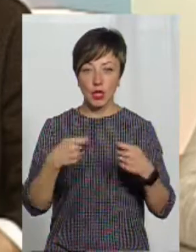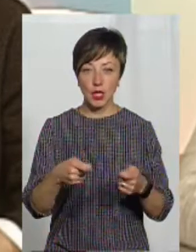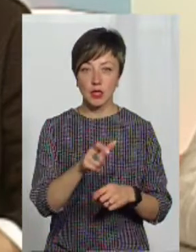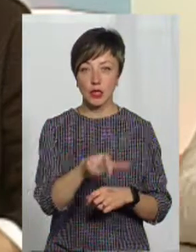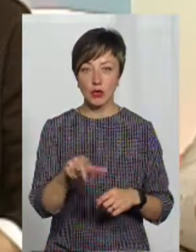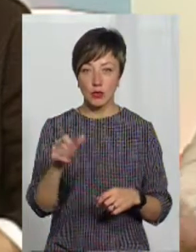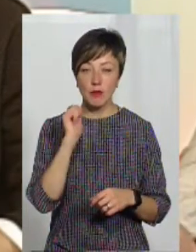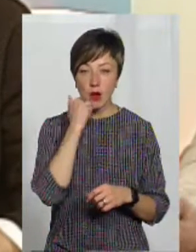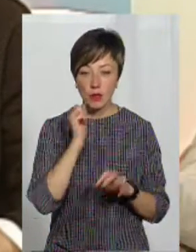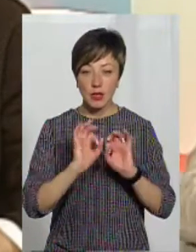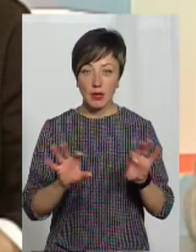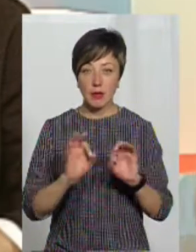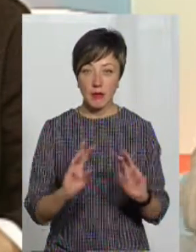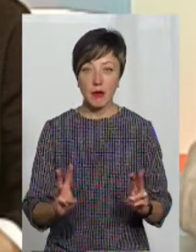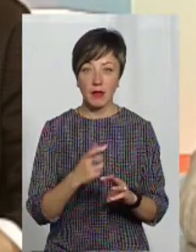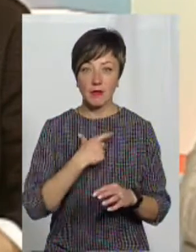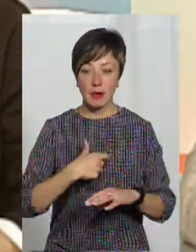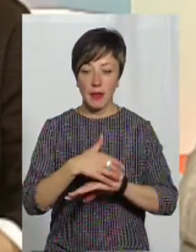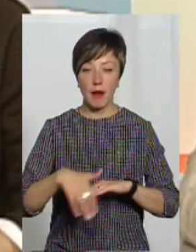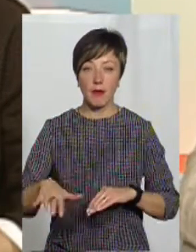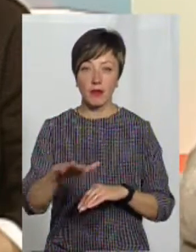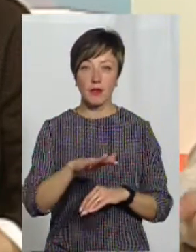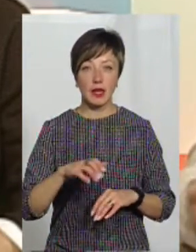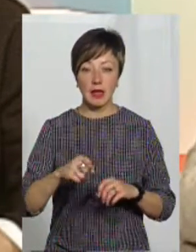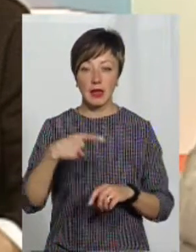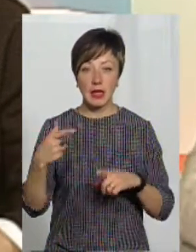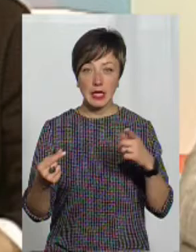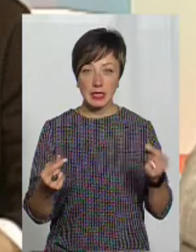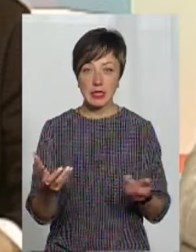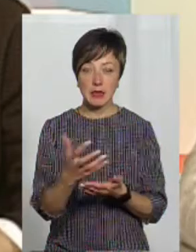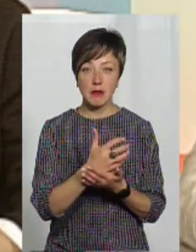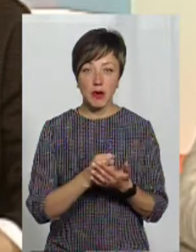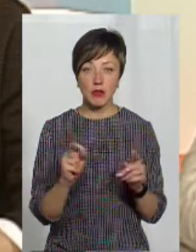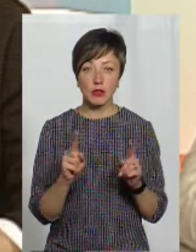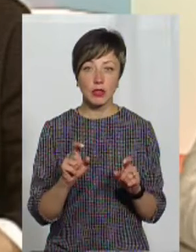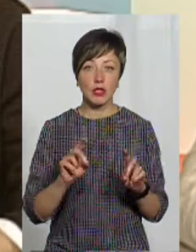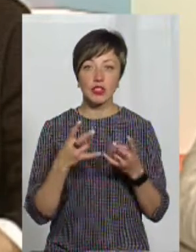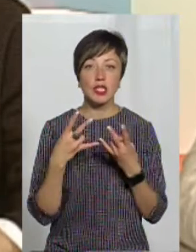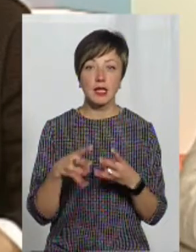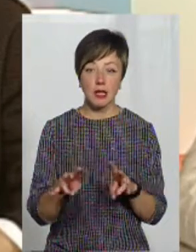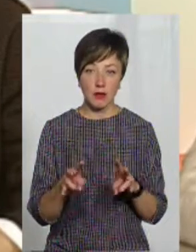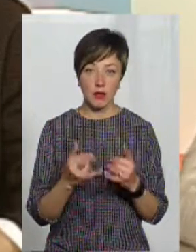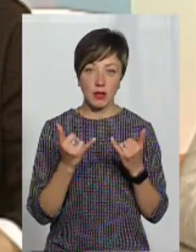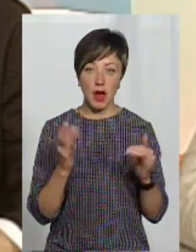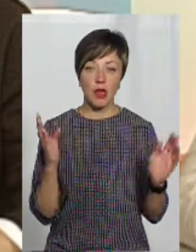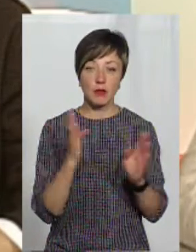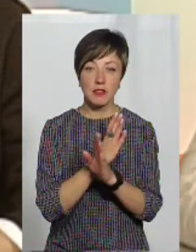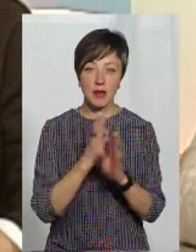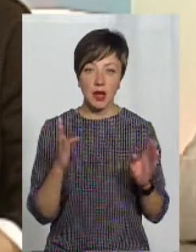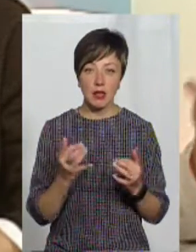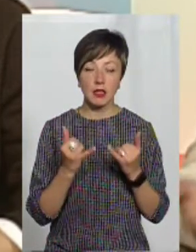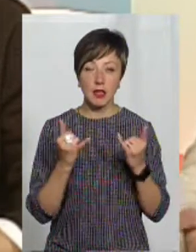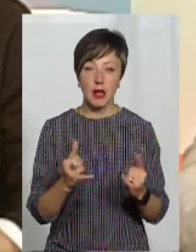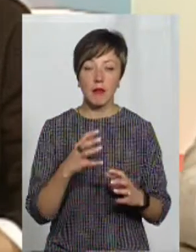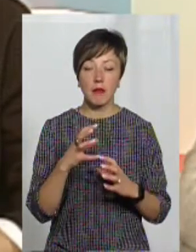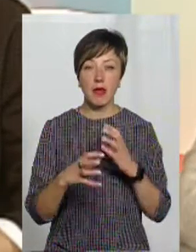дійсно цій бабусі, яка палить себе на подвір'ї, те листя, яке вона зібрала, що, ну, що це дуже шкідливо і для атмосфери,